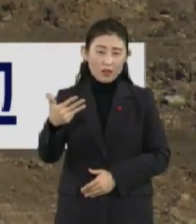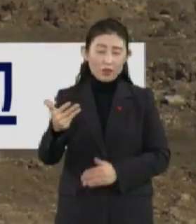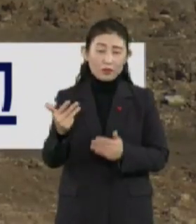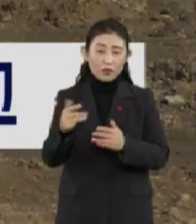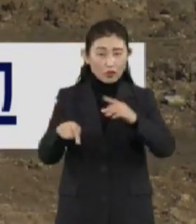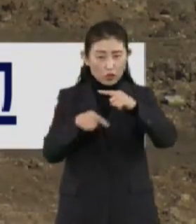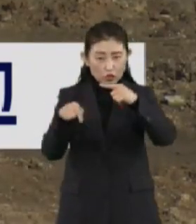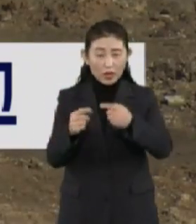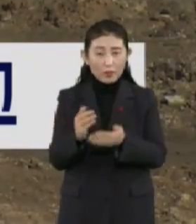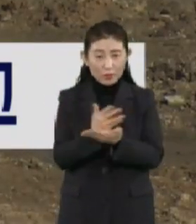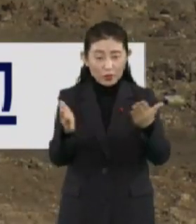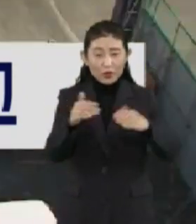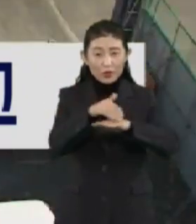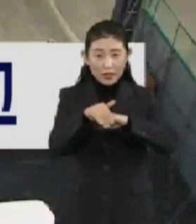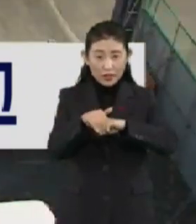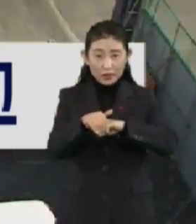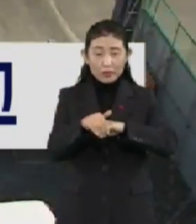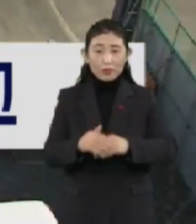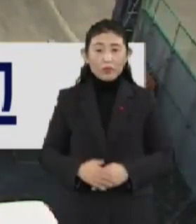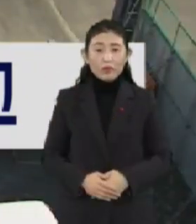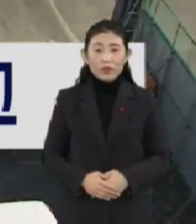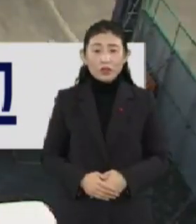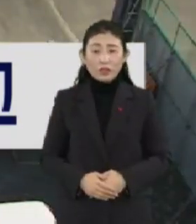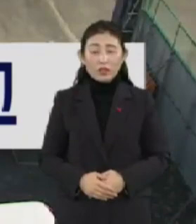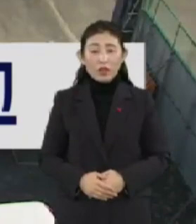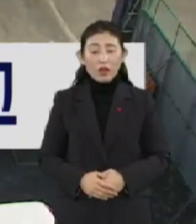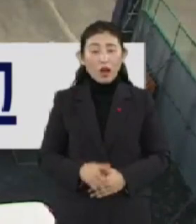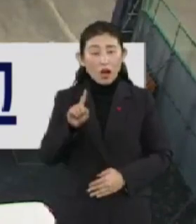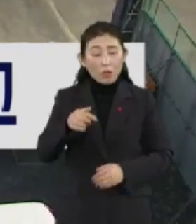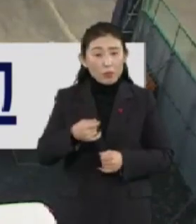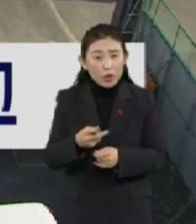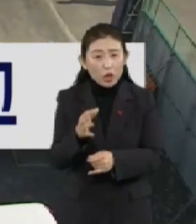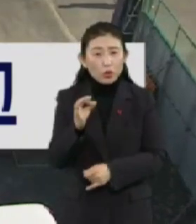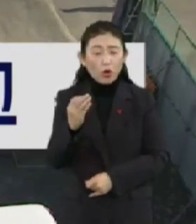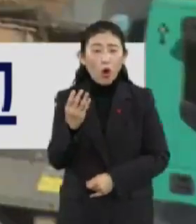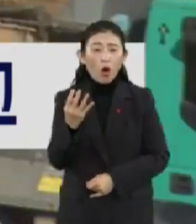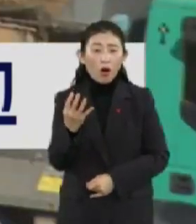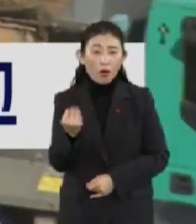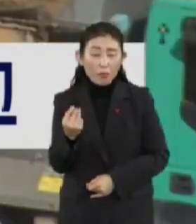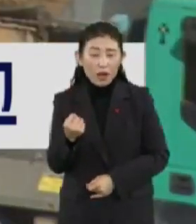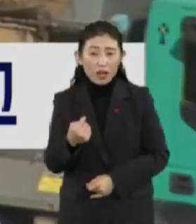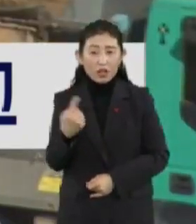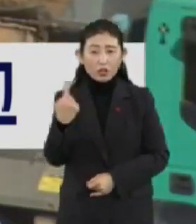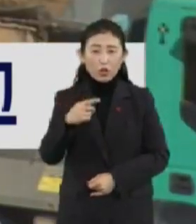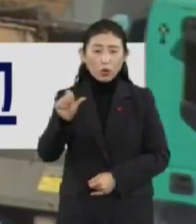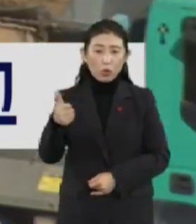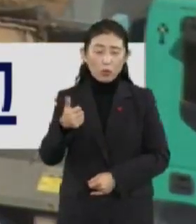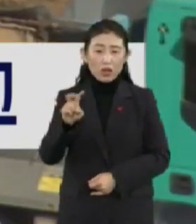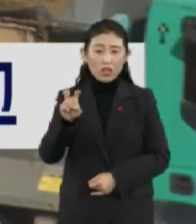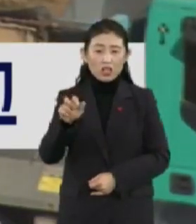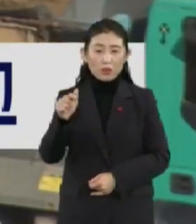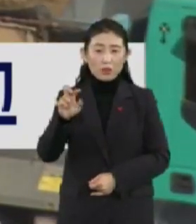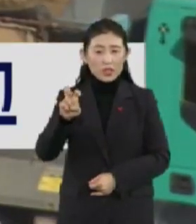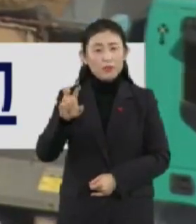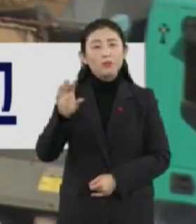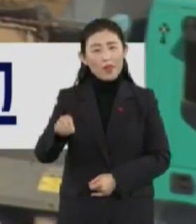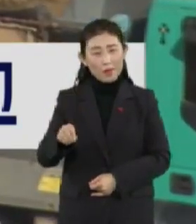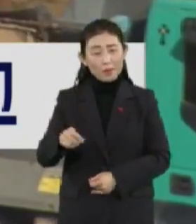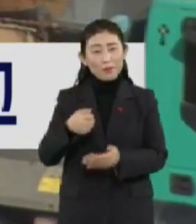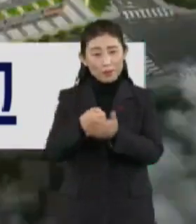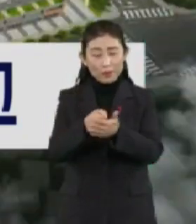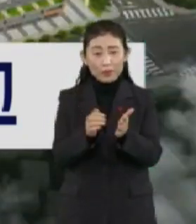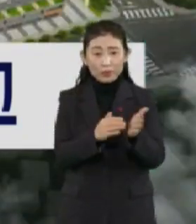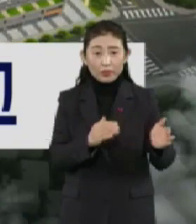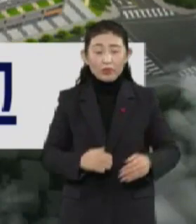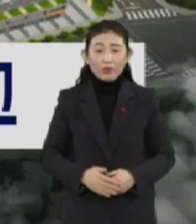1,558가구를 이달 중 분양할 것으로 예상되며 평균 분양가는 3.3제곱미터당 1,520만 원으로